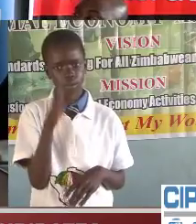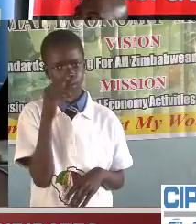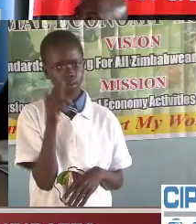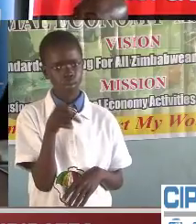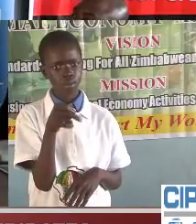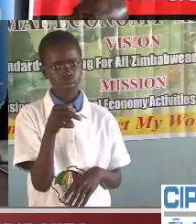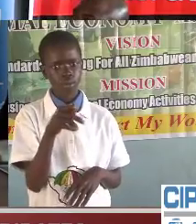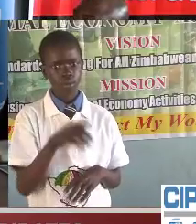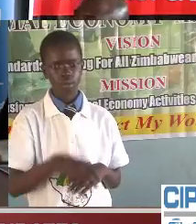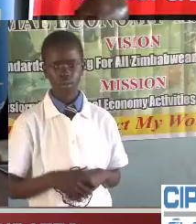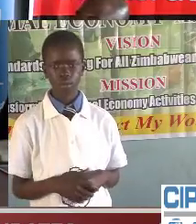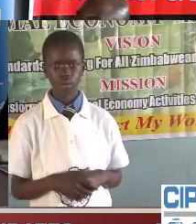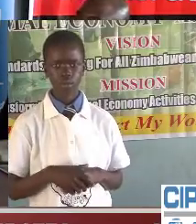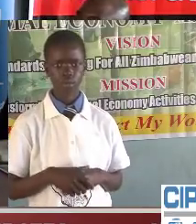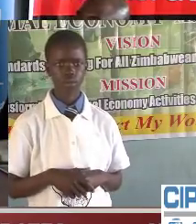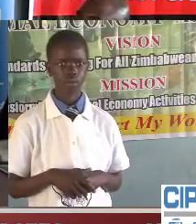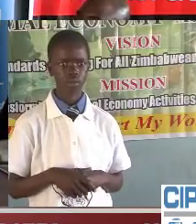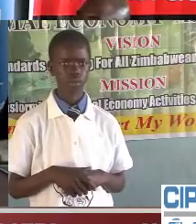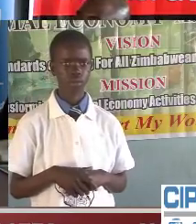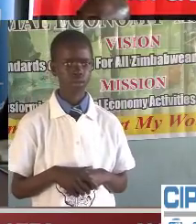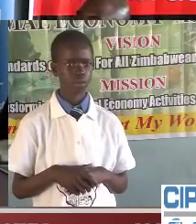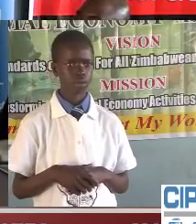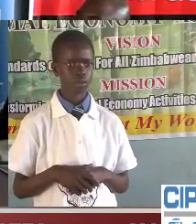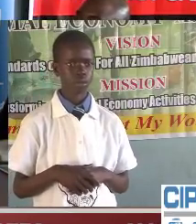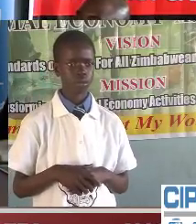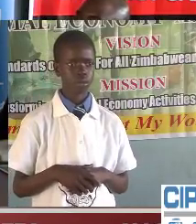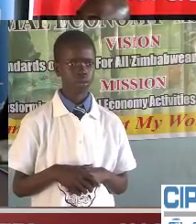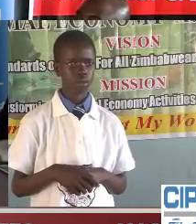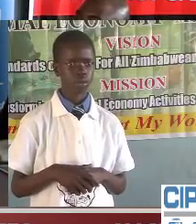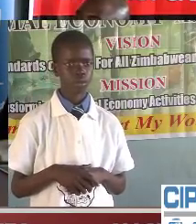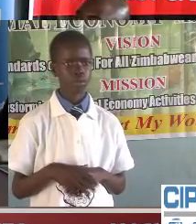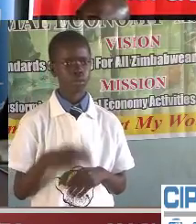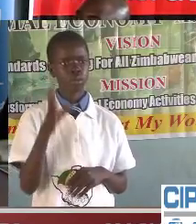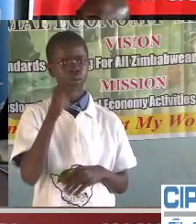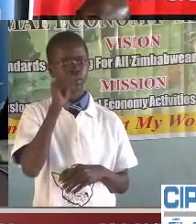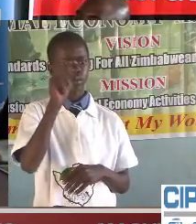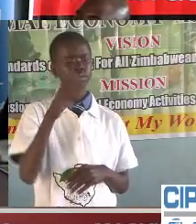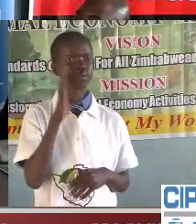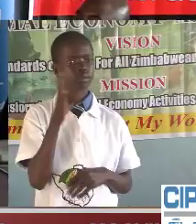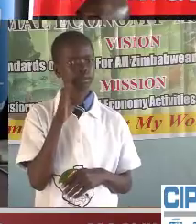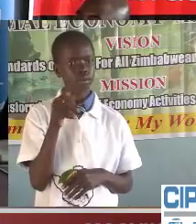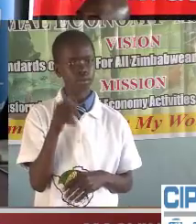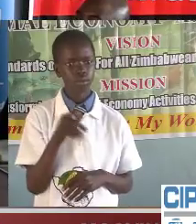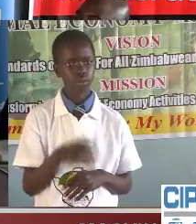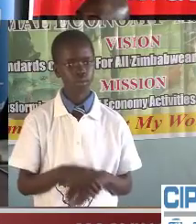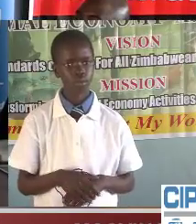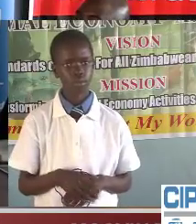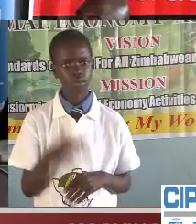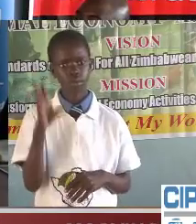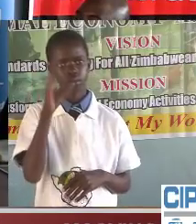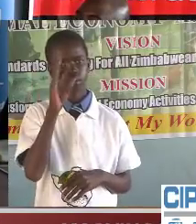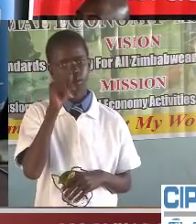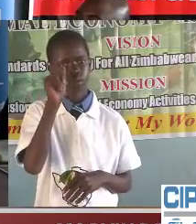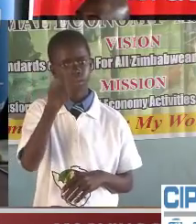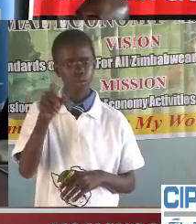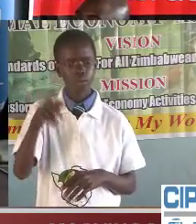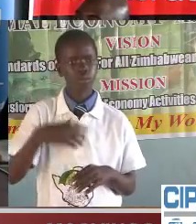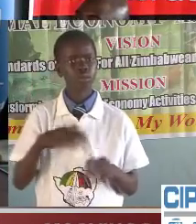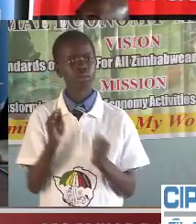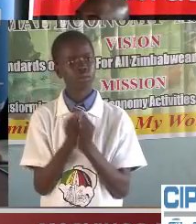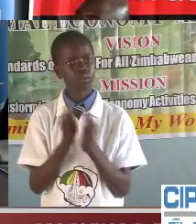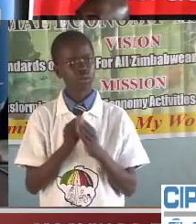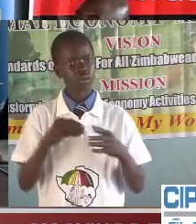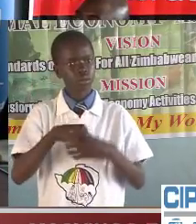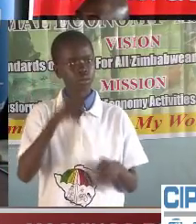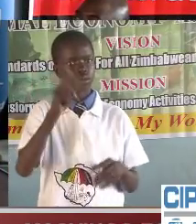Iyo right ini se-candidate independent tinoti business